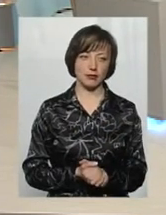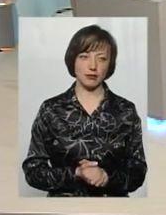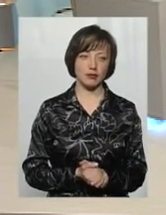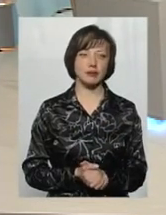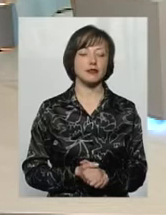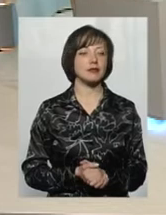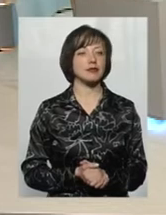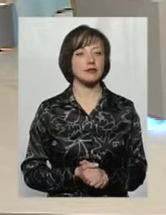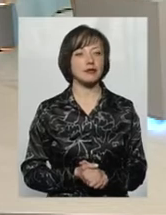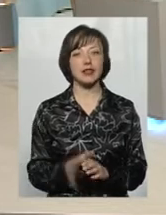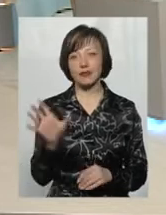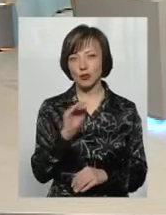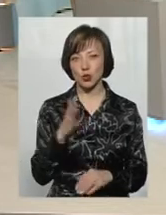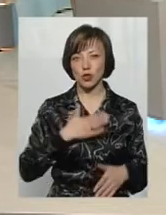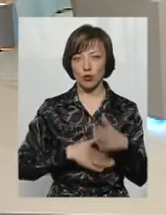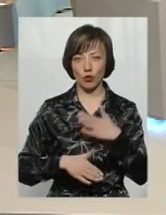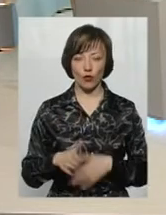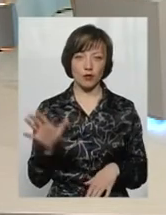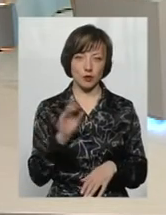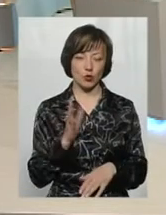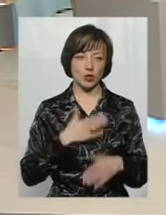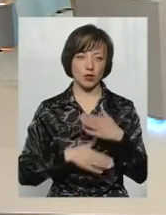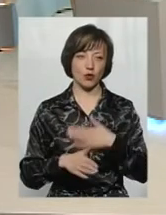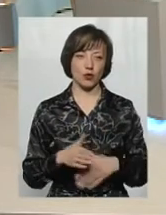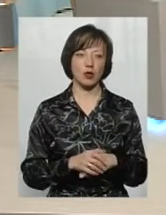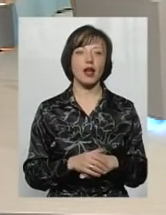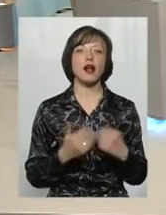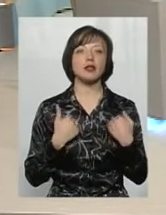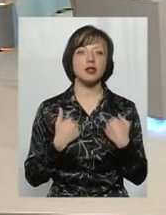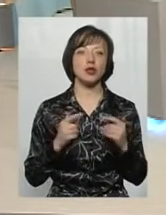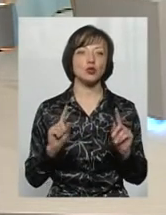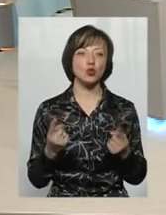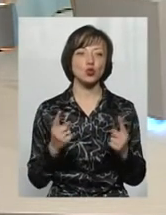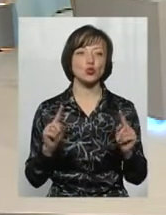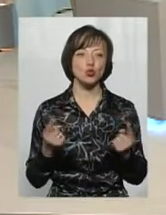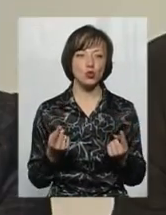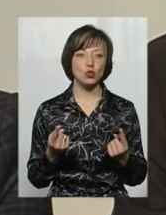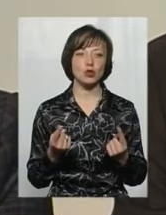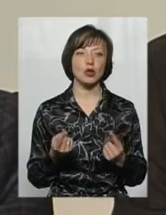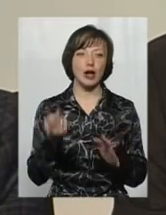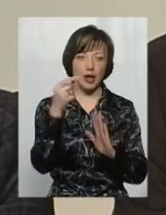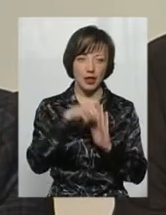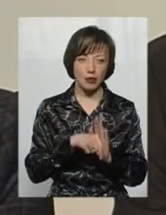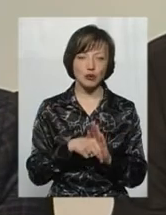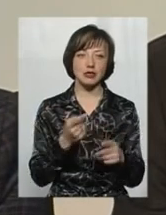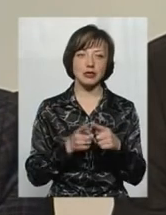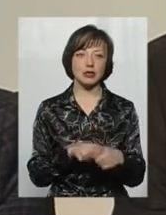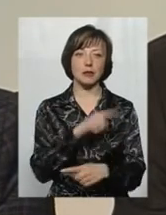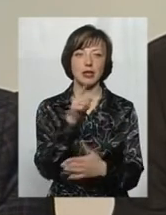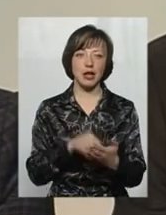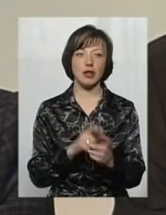Я не казав. Всі довольні, всі будуть довольні. Я вже дуже глибоко на це питання